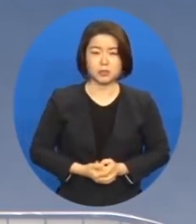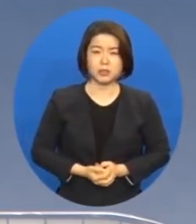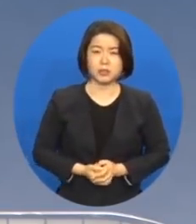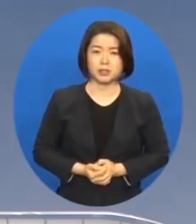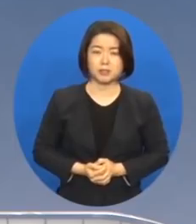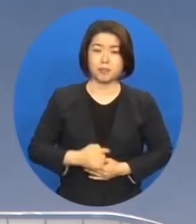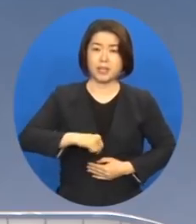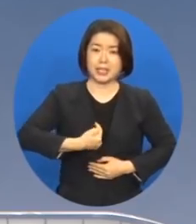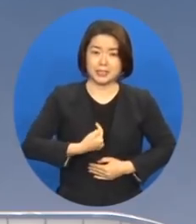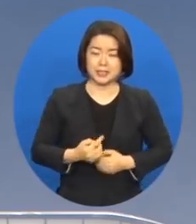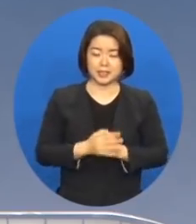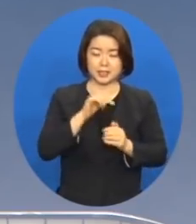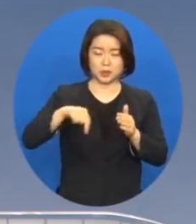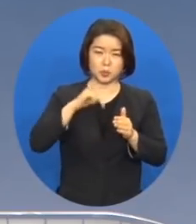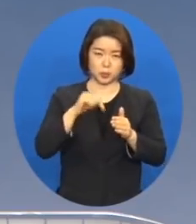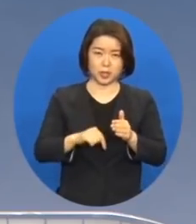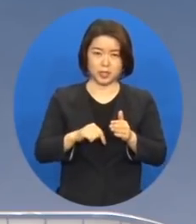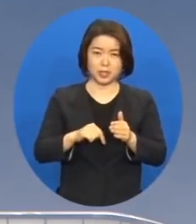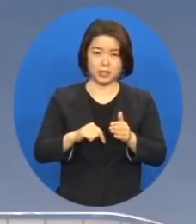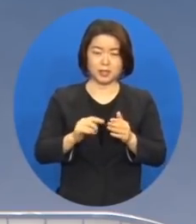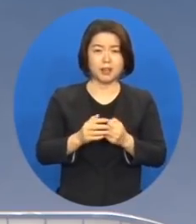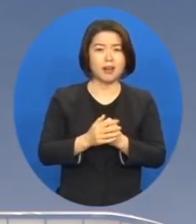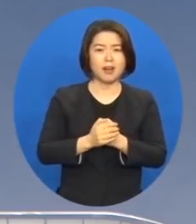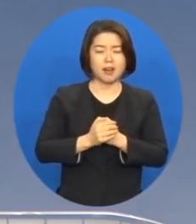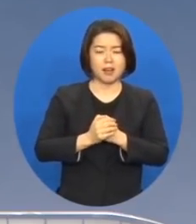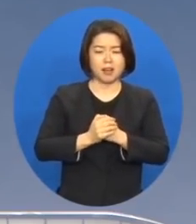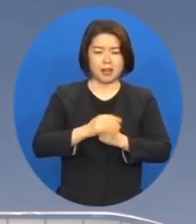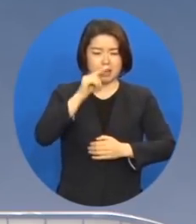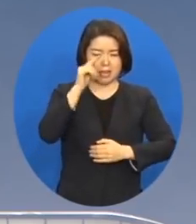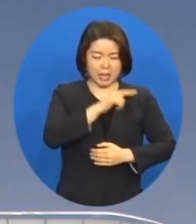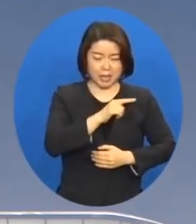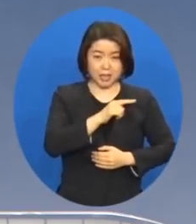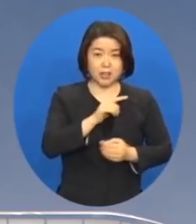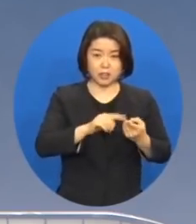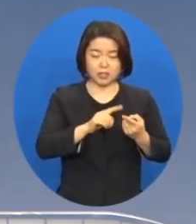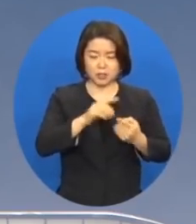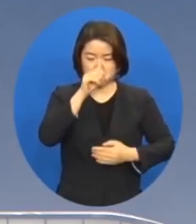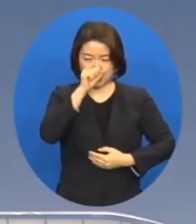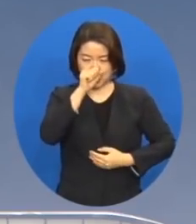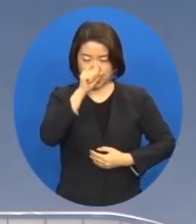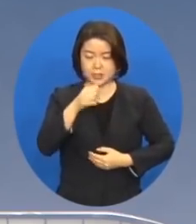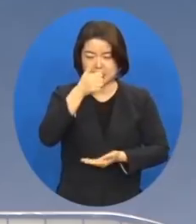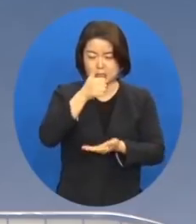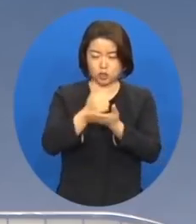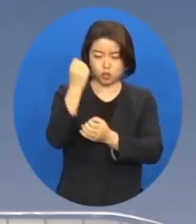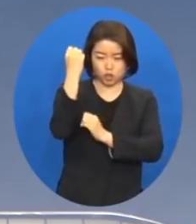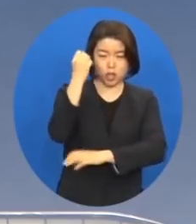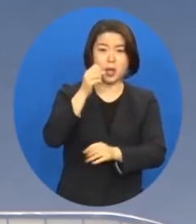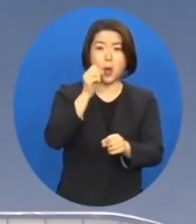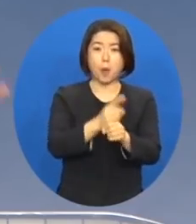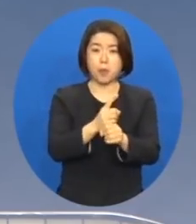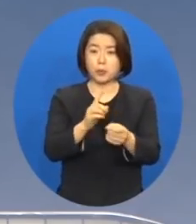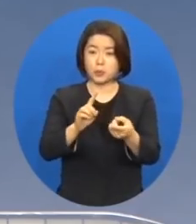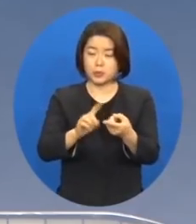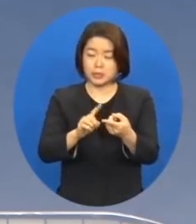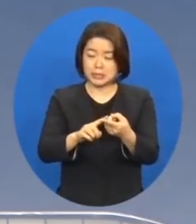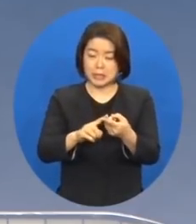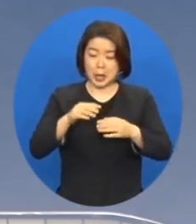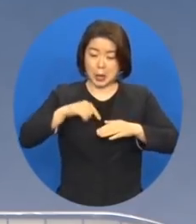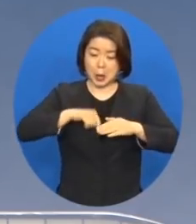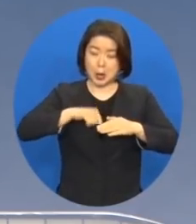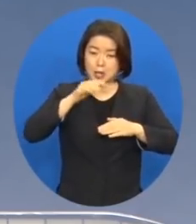있었어요. 자기들 속에 이 악을 좋아하는 죄의 본성이 자기들에게도 있다는 사실을 그들은 인정하려고